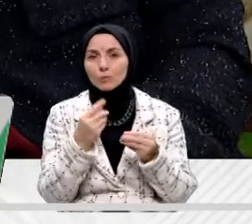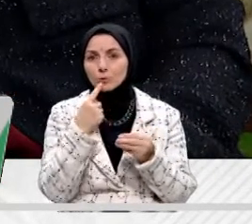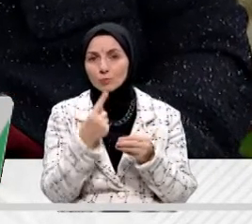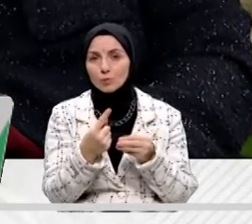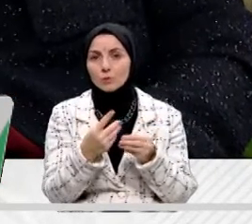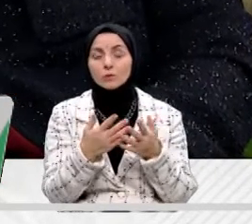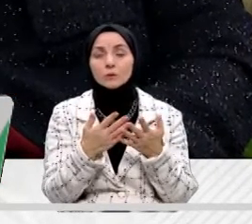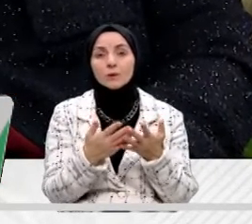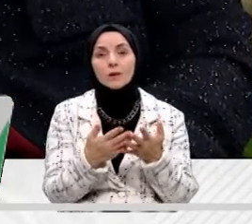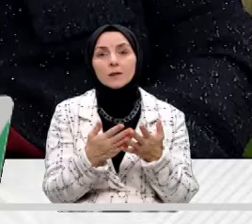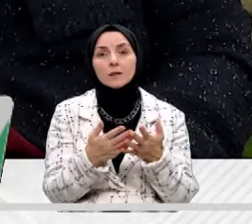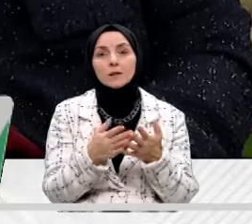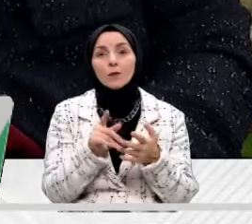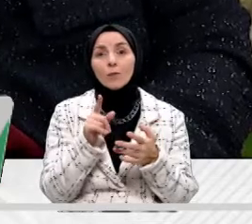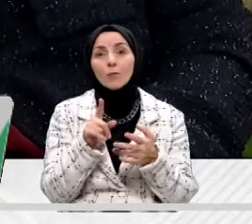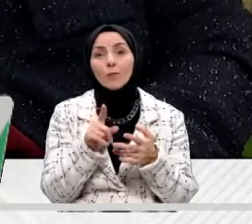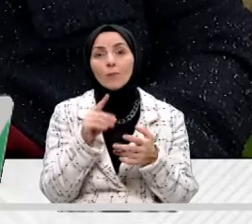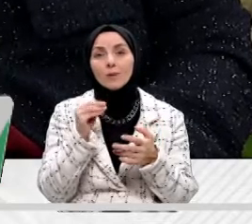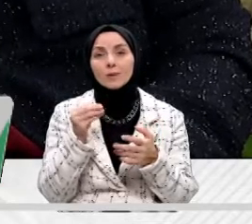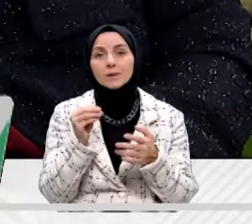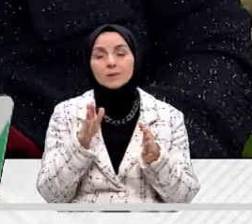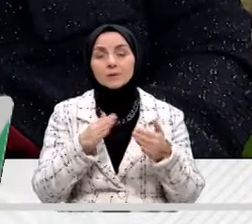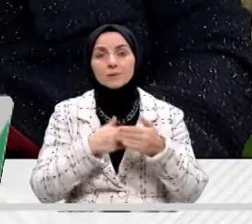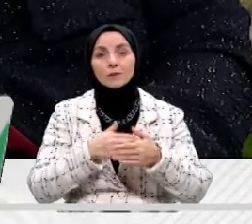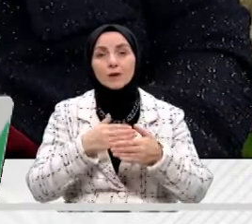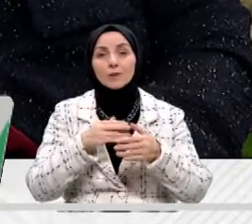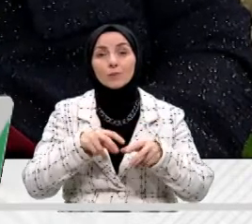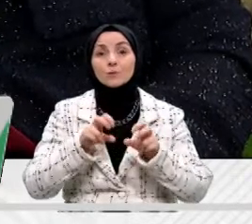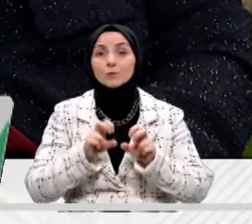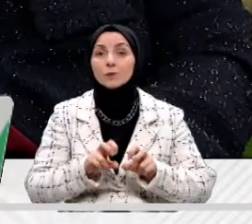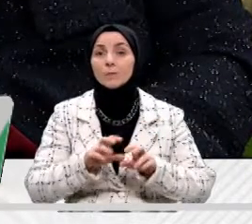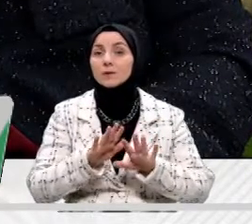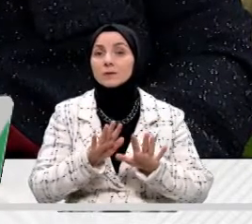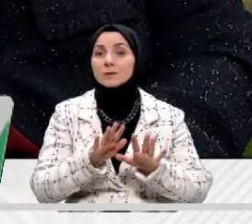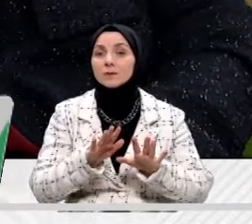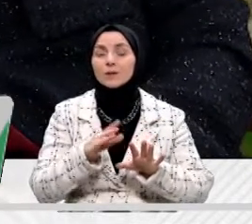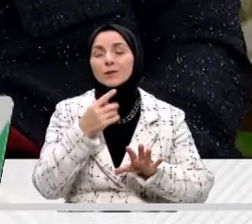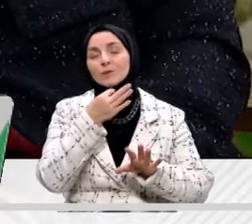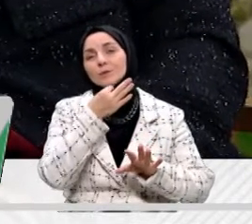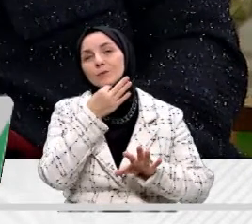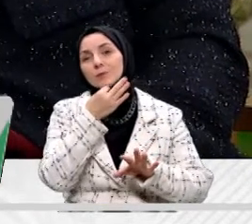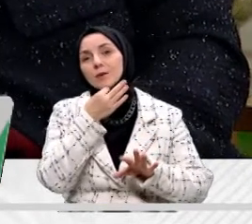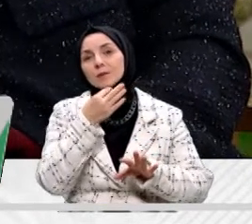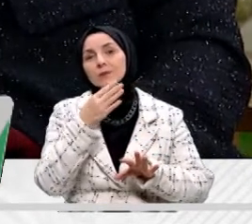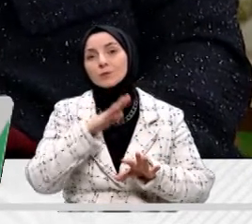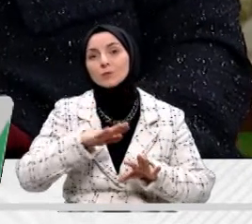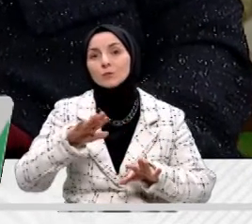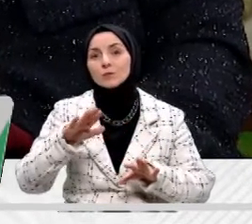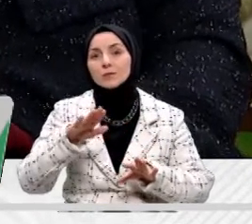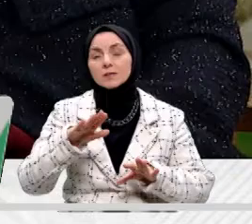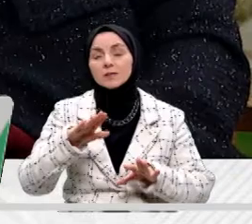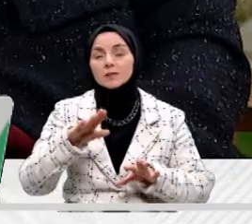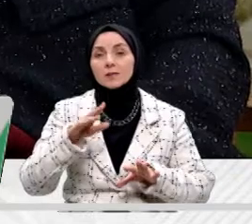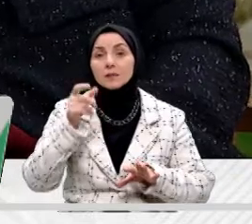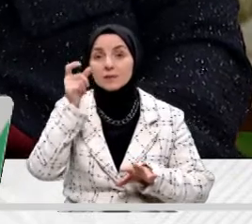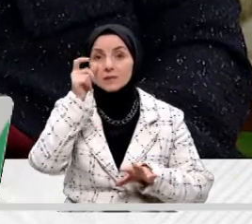bebek sınıfta nasıl oturtursun o 40 dakika bir de tabii hep şunu söylüyoruz lütfen Çocukların dikkat sürede yaşa 1 dakika 7 yaşında